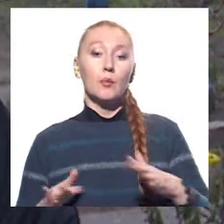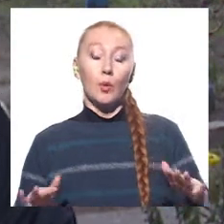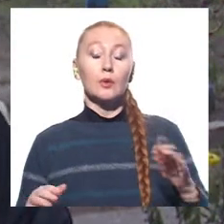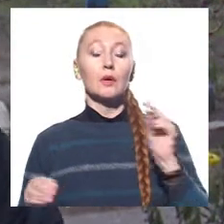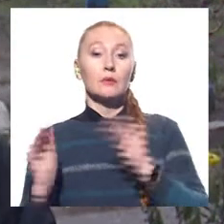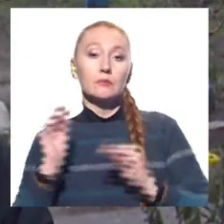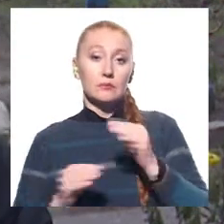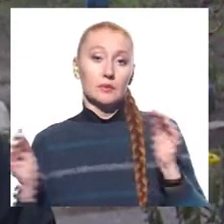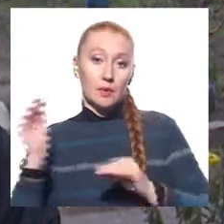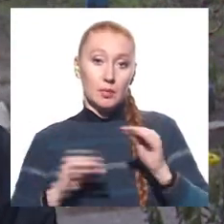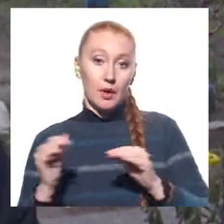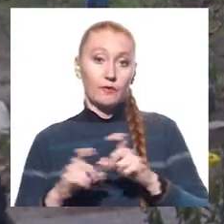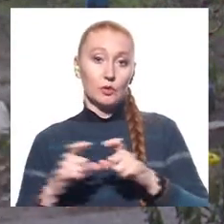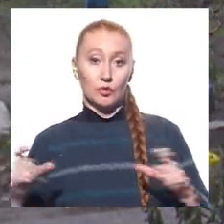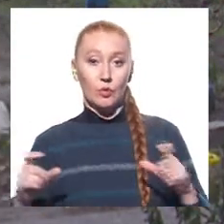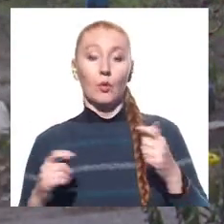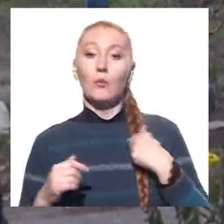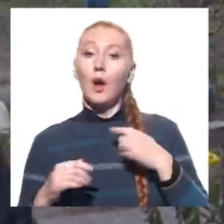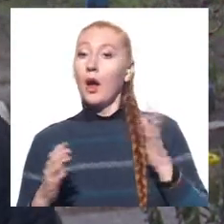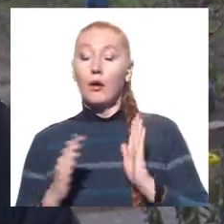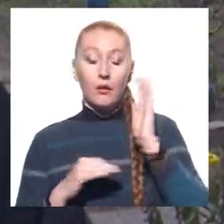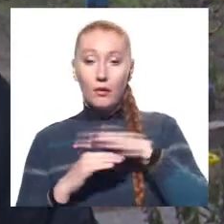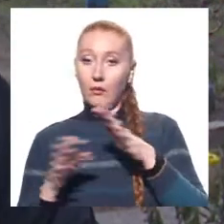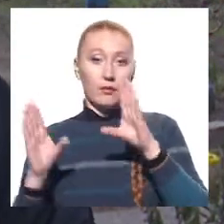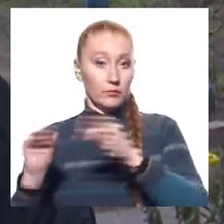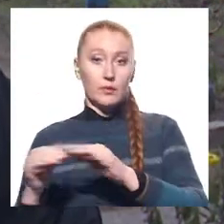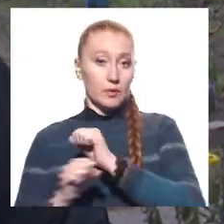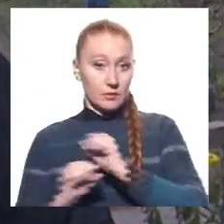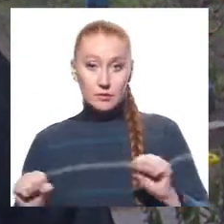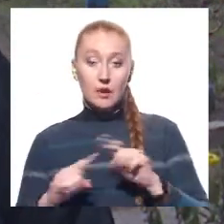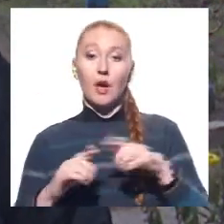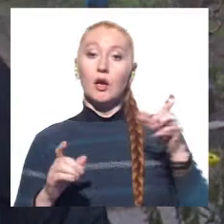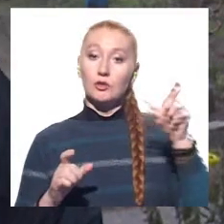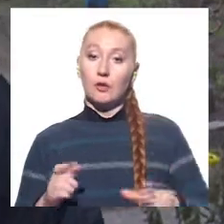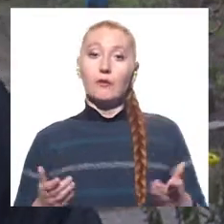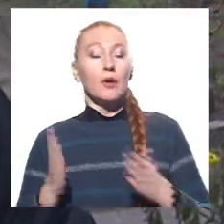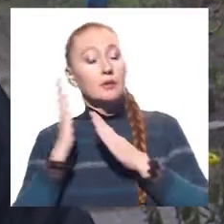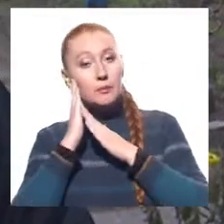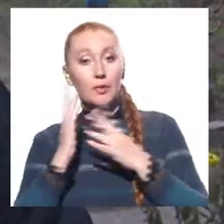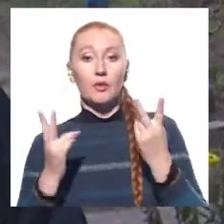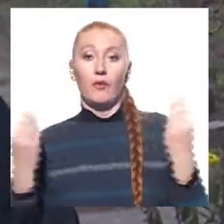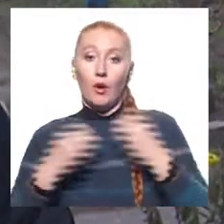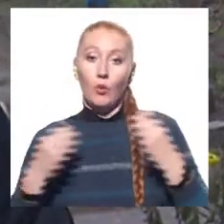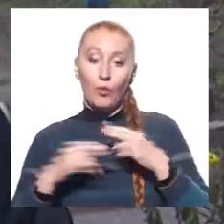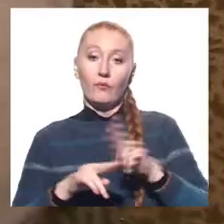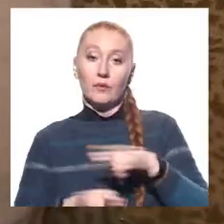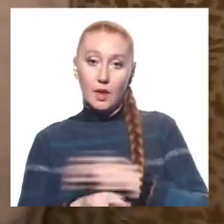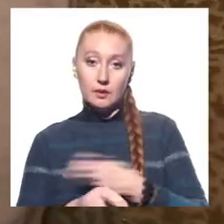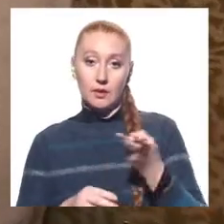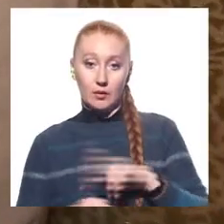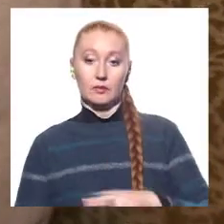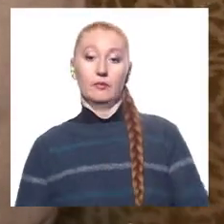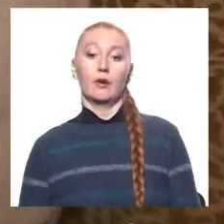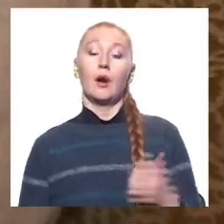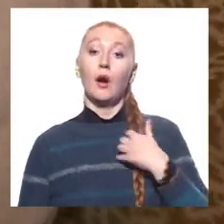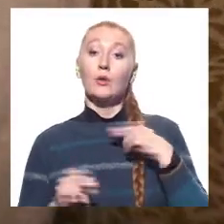всю ніч боїмося залишати, щоб не замкнуло нічого. Чоловік спить у двох кофтах, у штанях та шкарпетках. У теплих носках. Почали